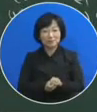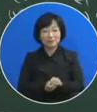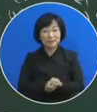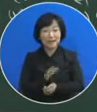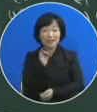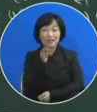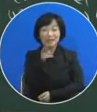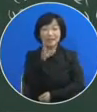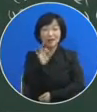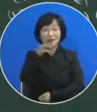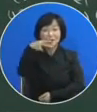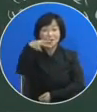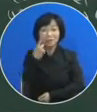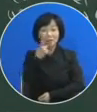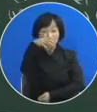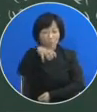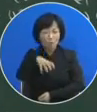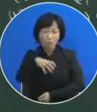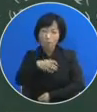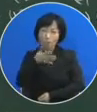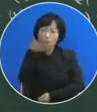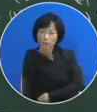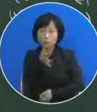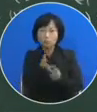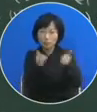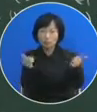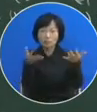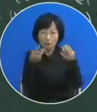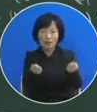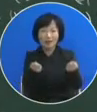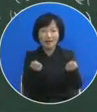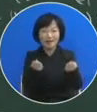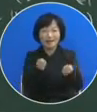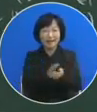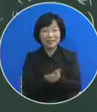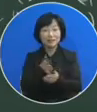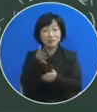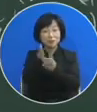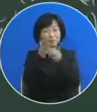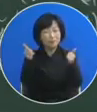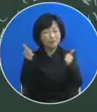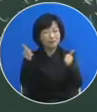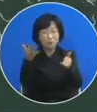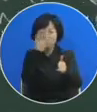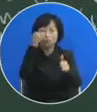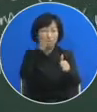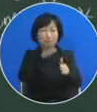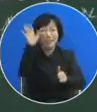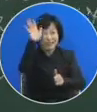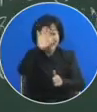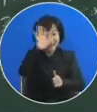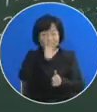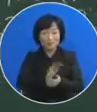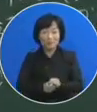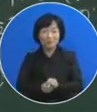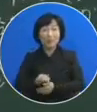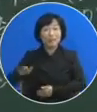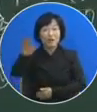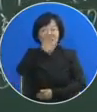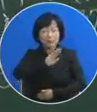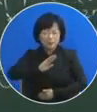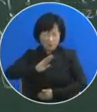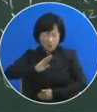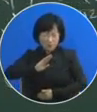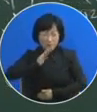영도에 있잖아요. And of course, there are many experts and professionals in Yeongdo. 전문가들 말을 무시하는 건 아니지만은, 여러분이 정말 전도자가 맞다면